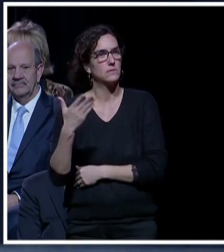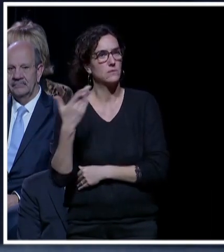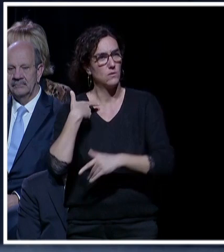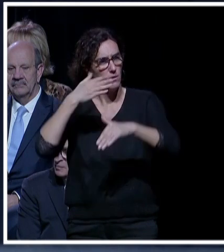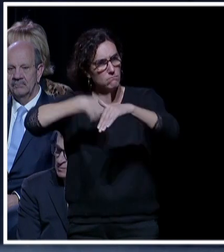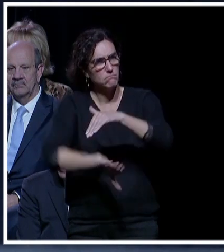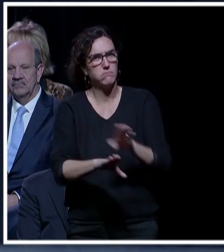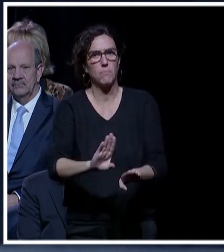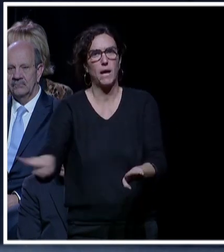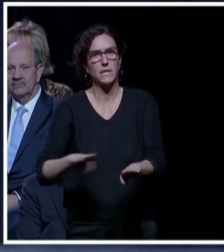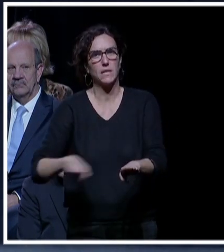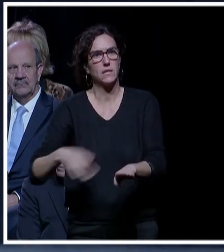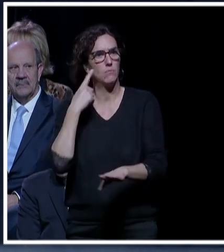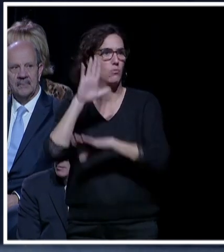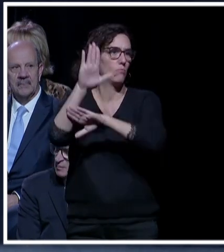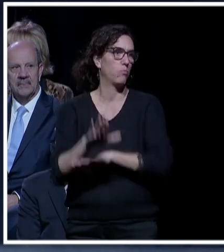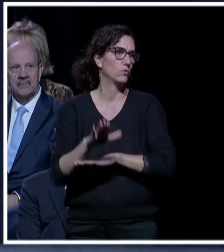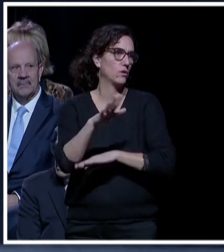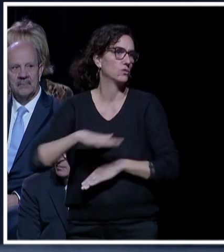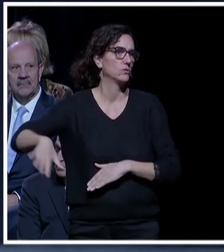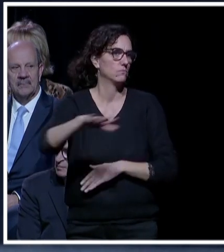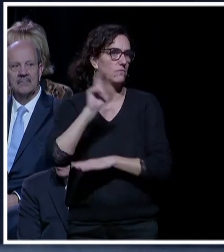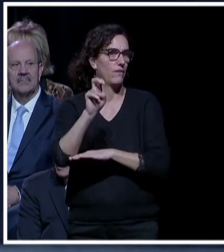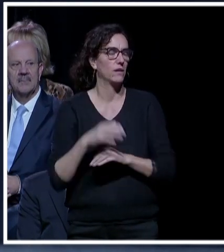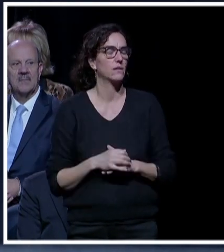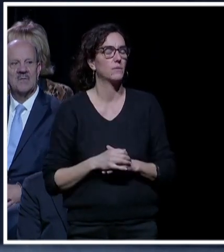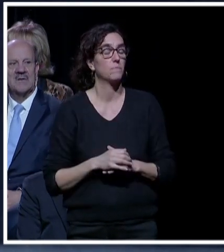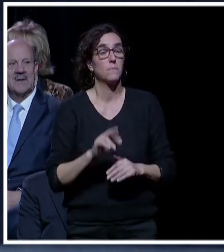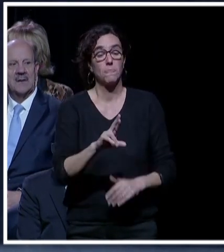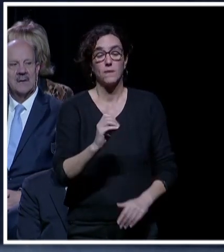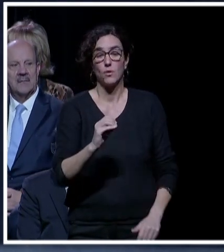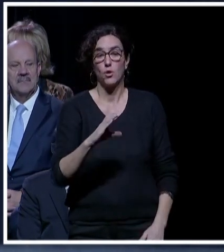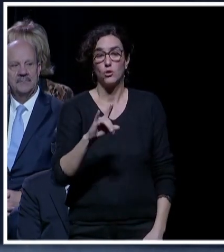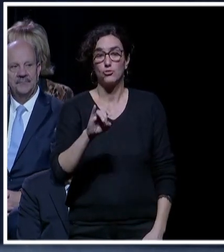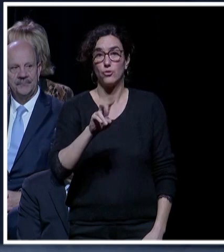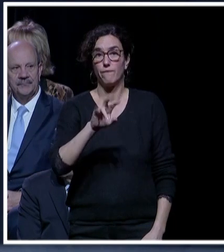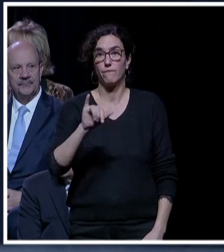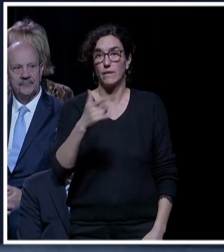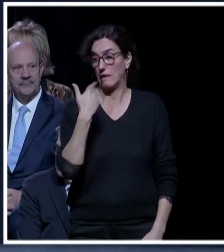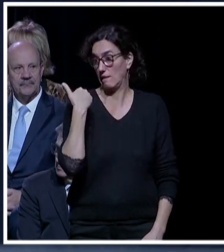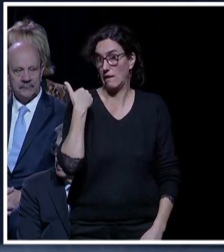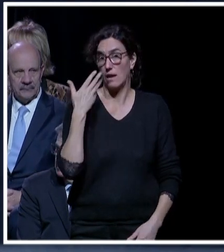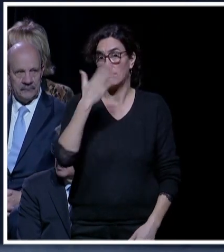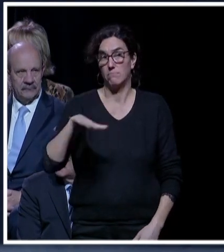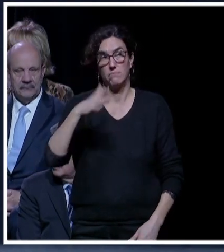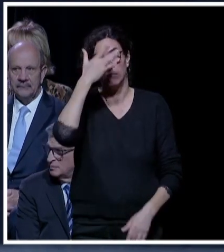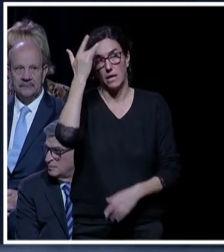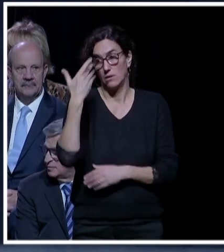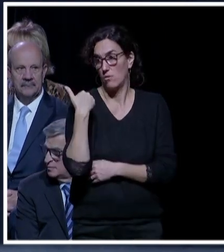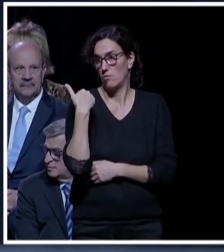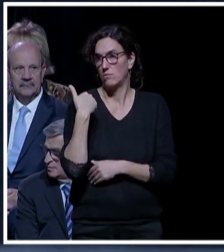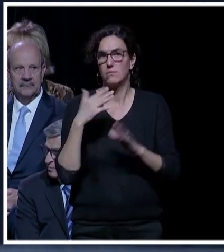verts. À Rocheville, nous avons vécu ensemble un vrai moment de joie au printemps dernier, au stade Maurice-Jean-Pierre. Je sais que